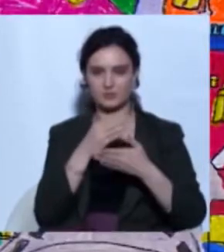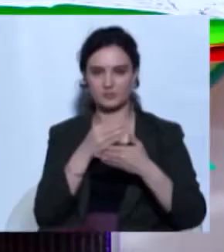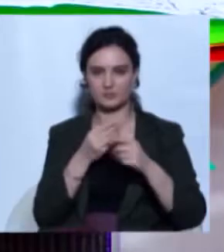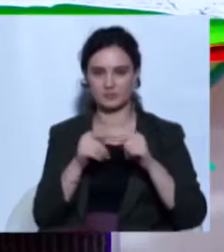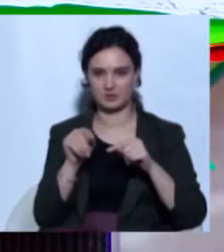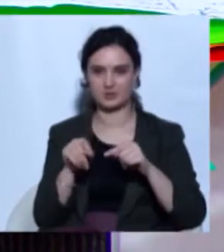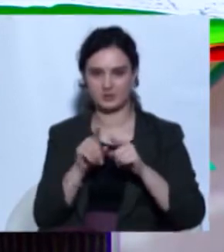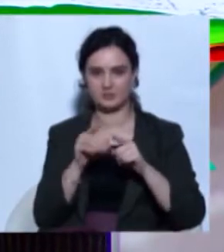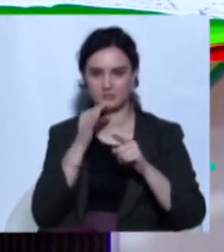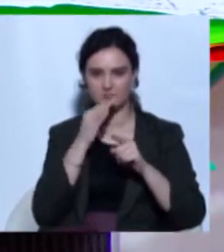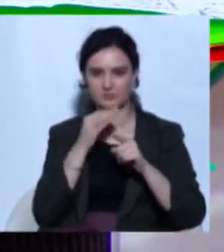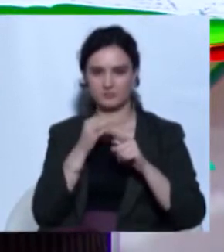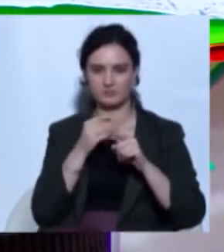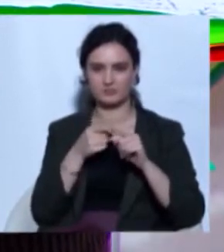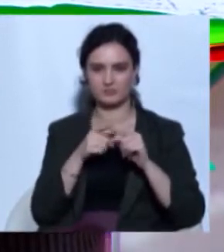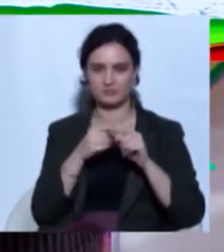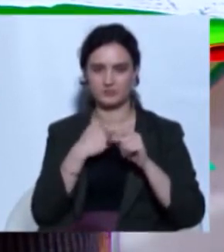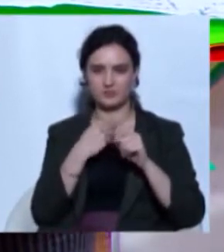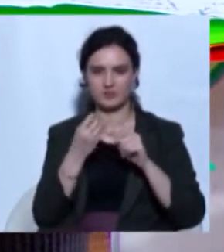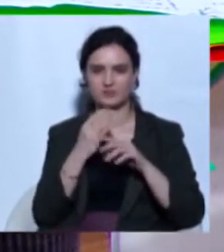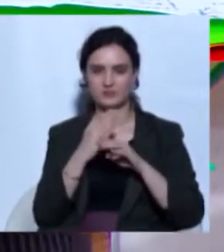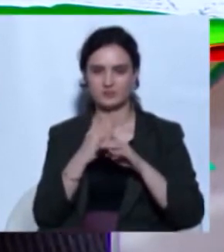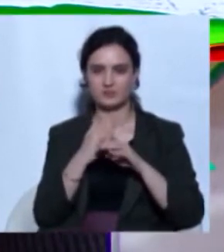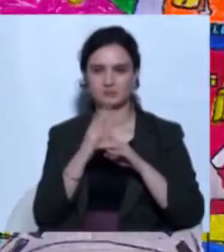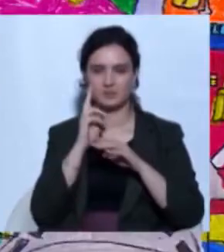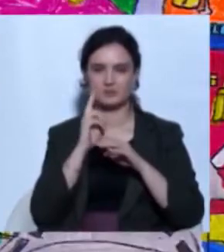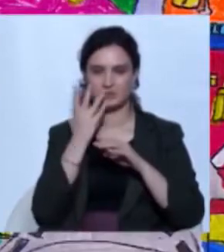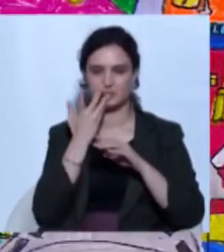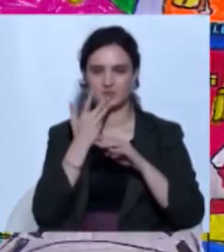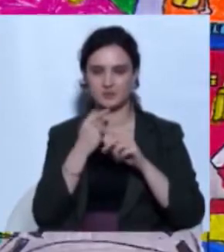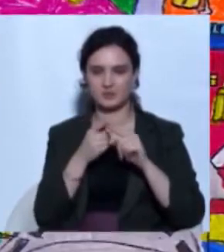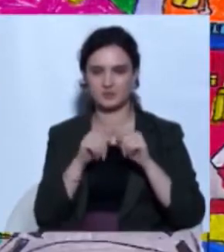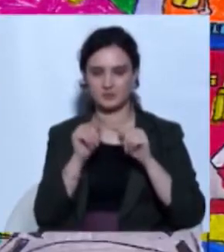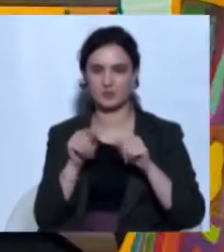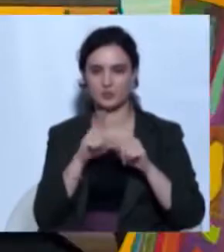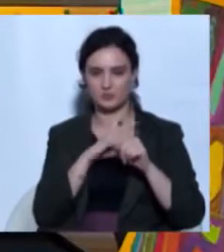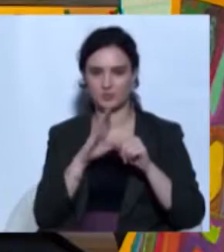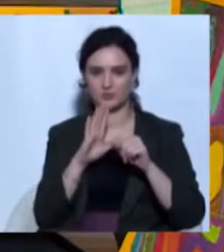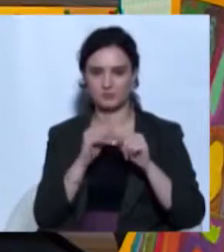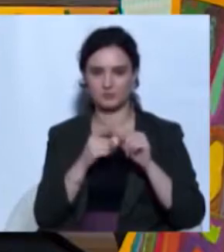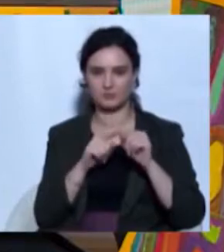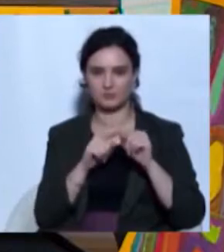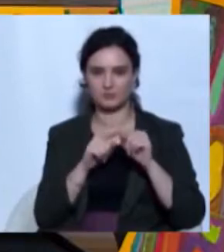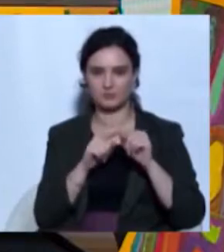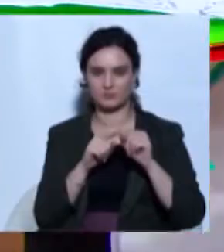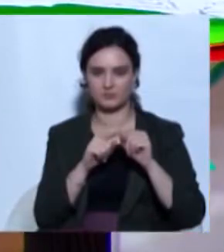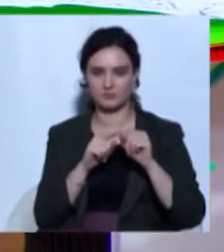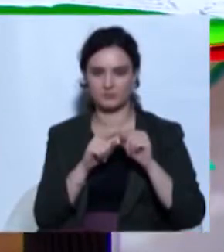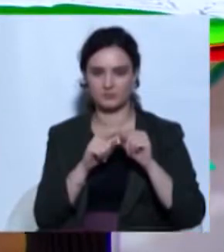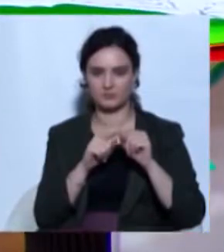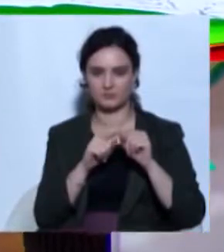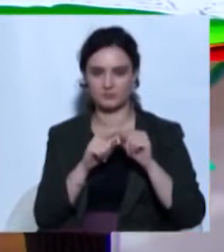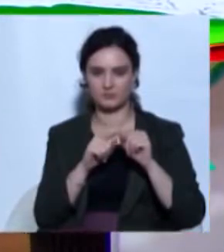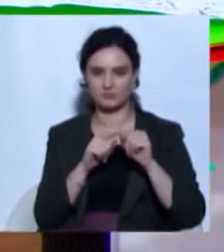აქაც მომწონს. მაგრამ ჩვენ კიდე გვაქვს დავუშვათ იასამნისფერი, აქ ხო არ იყოს და ეს ასეთი.